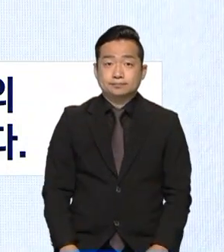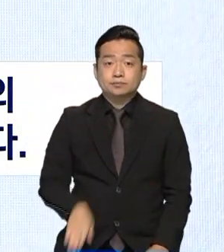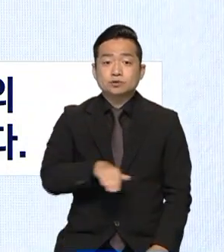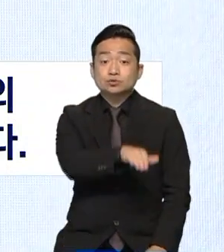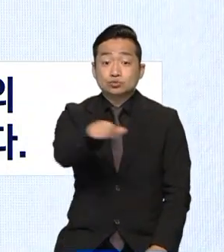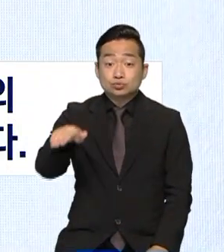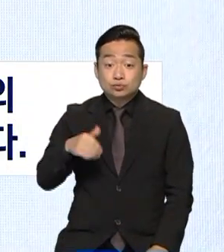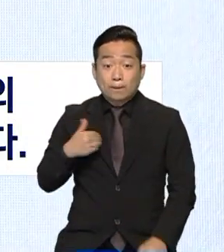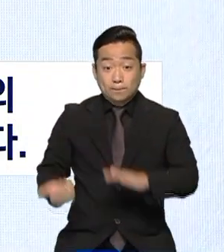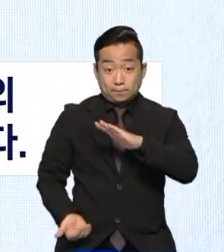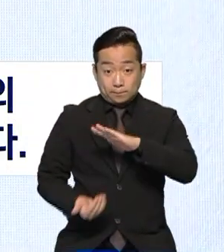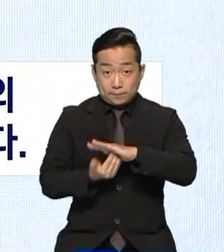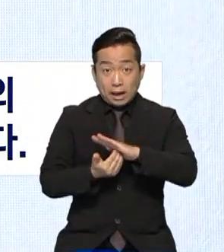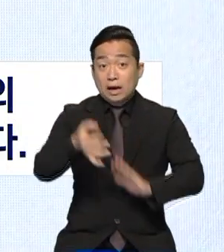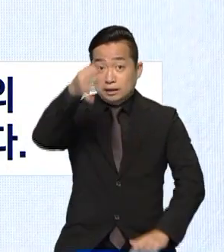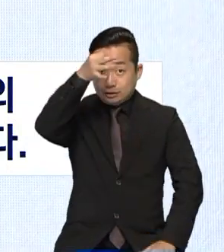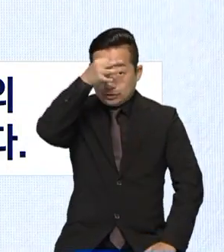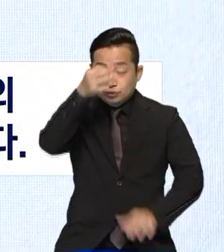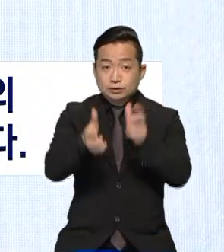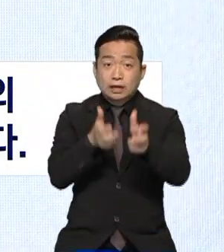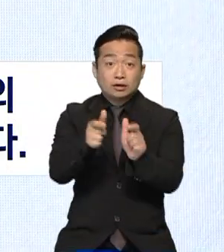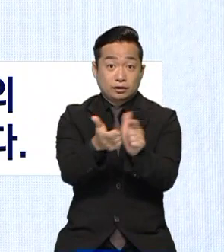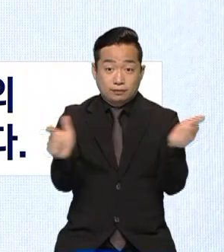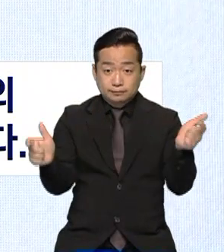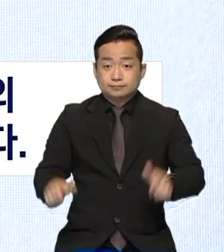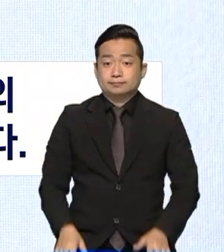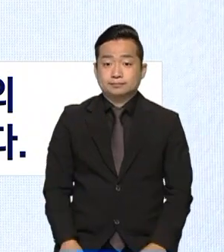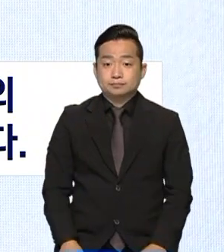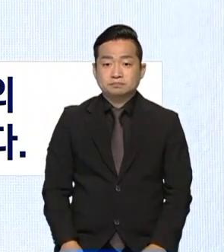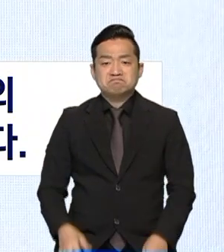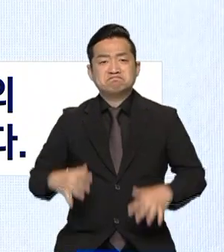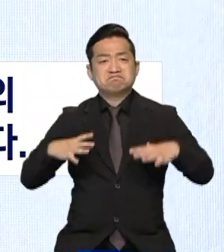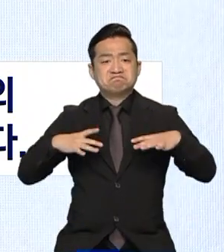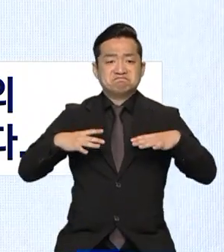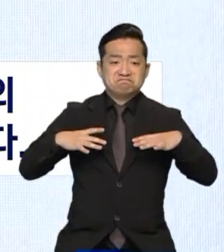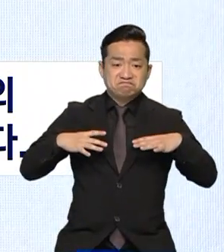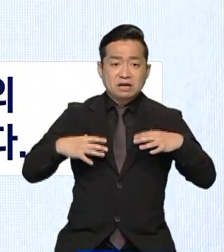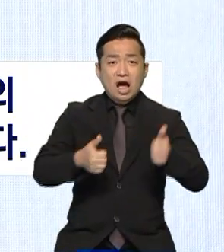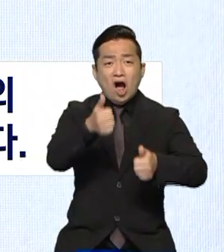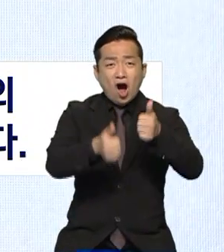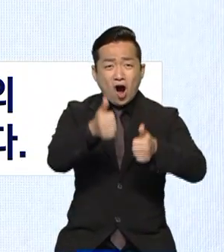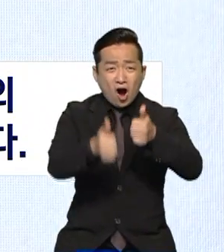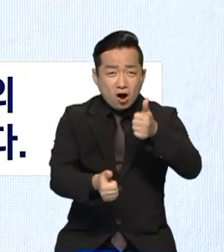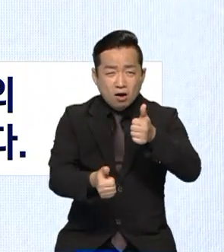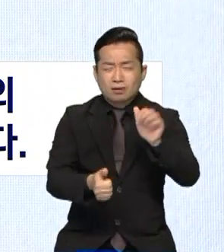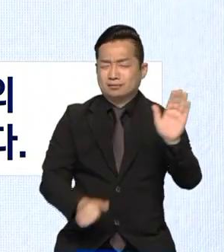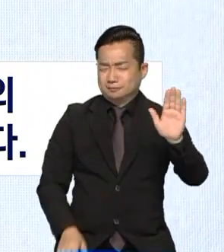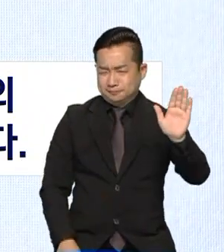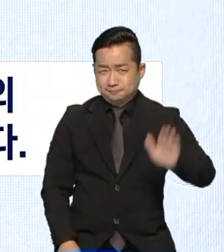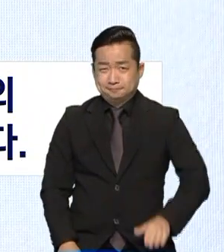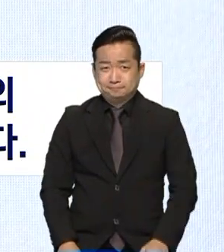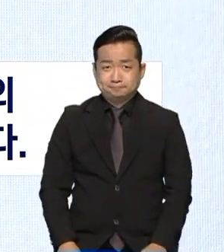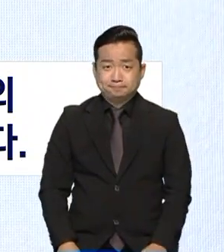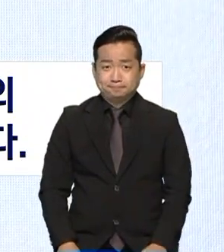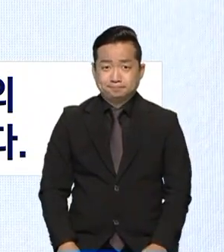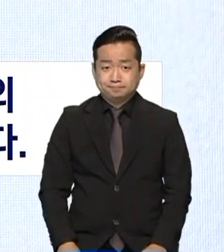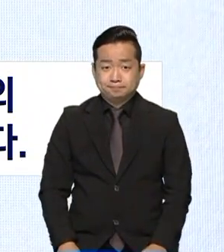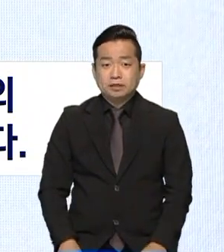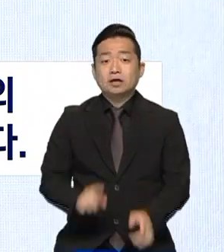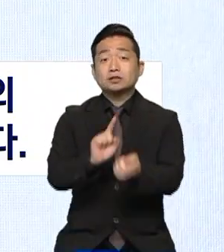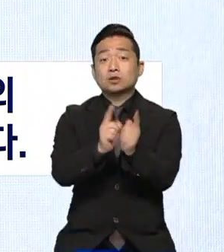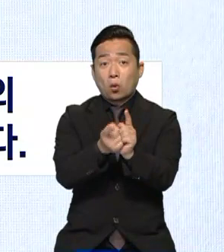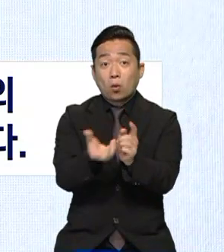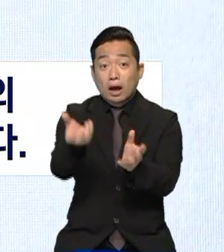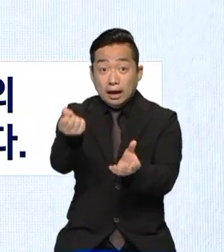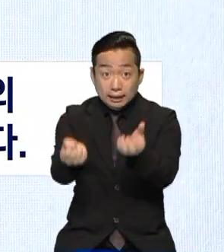우리들이 성취한 기술과 산업을 뽐내는 경쟁의 무대가 아니라 서로 가진